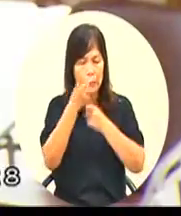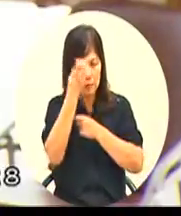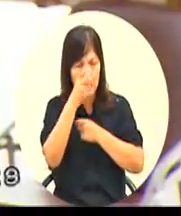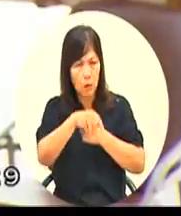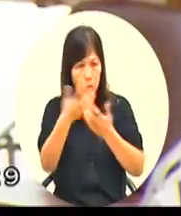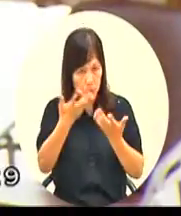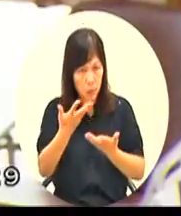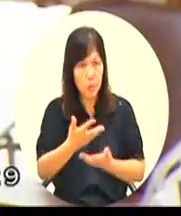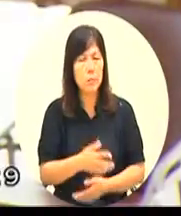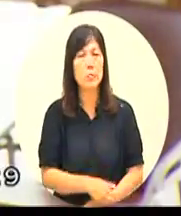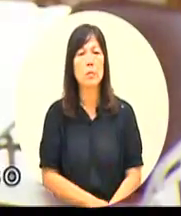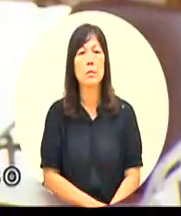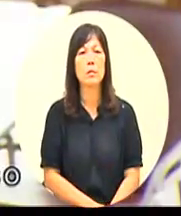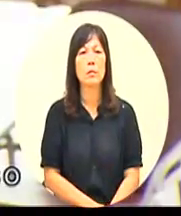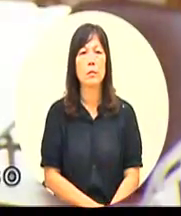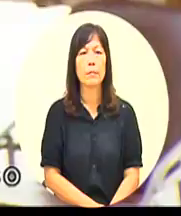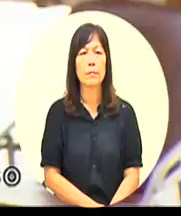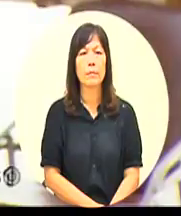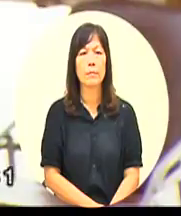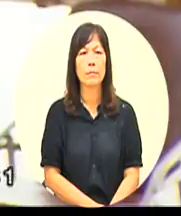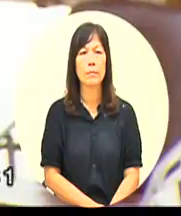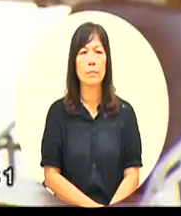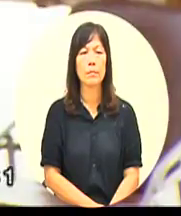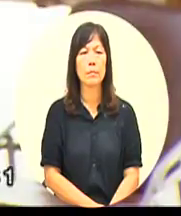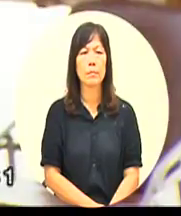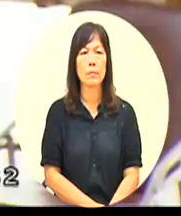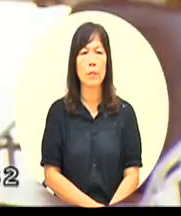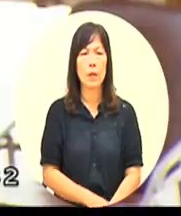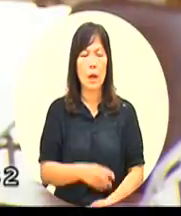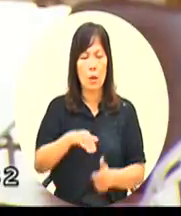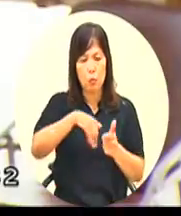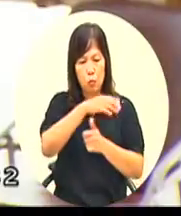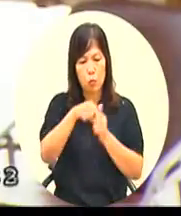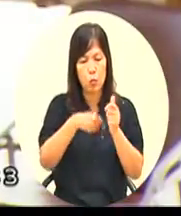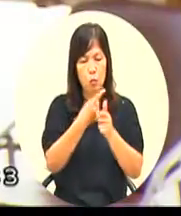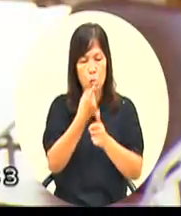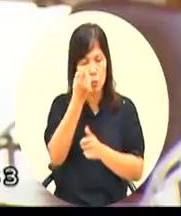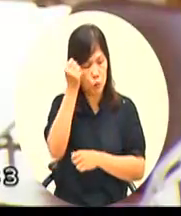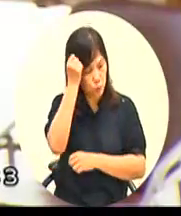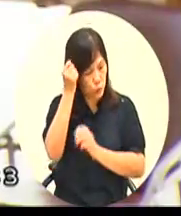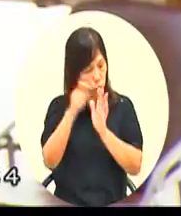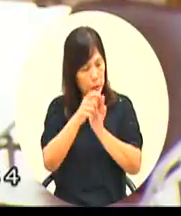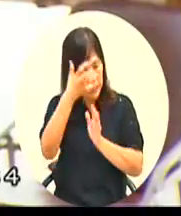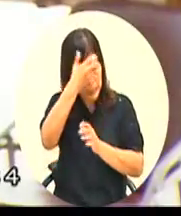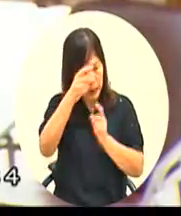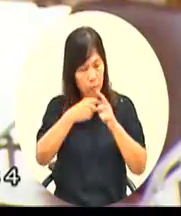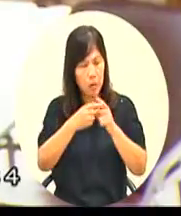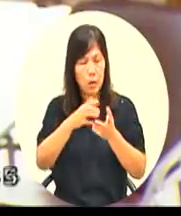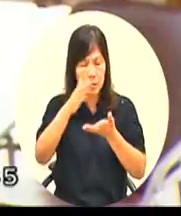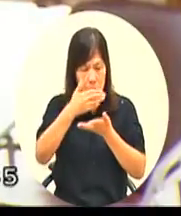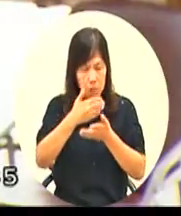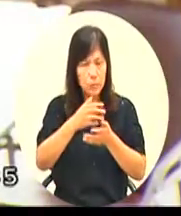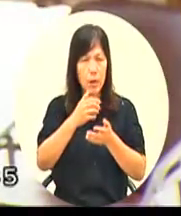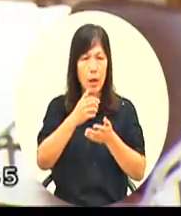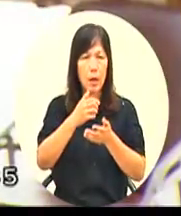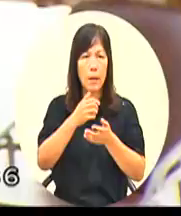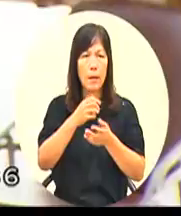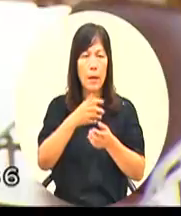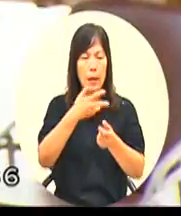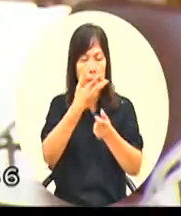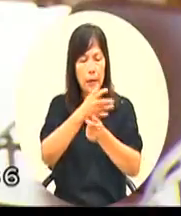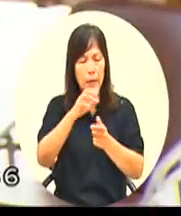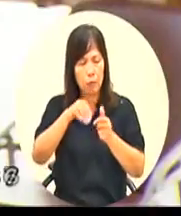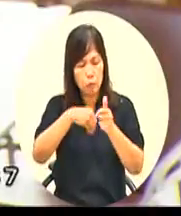还有就是独居老人用餐送餐，让我们的独居老人都可